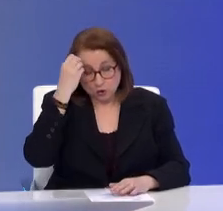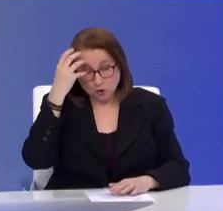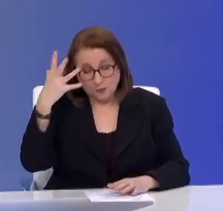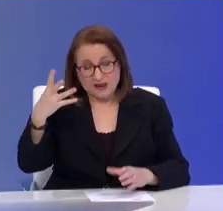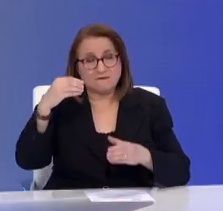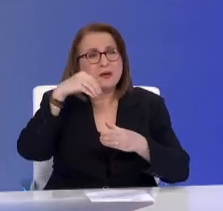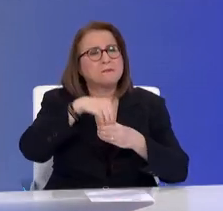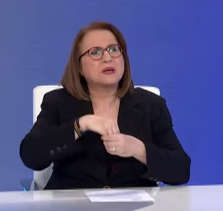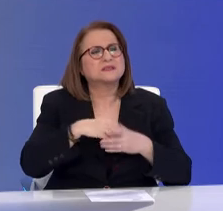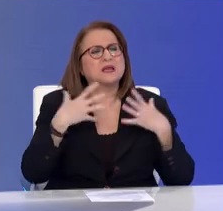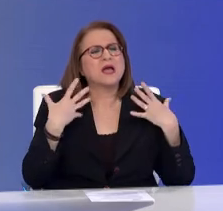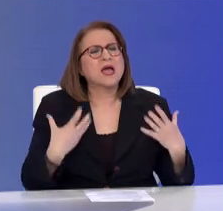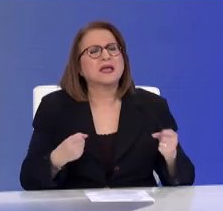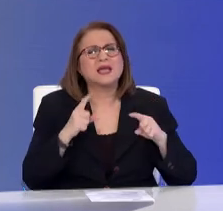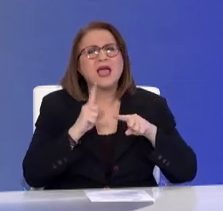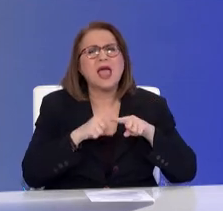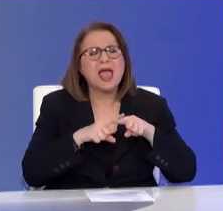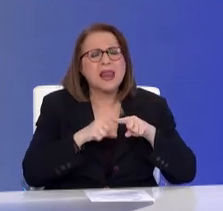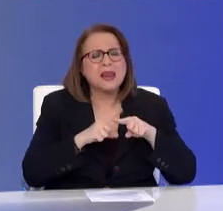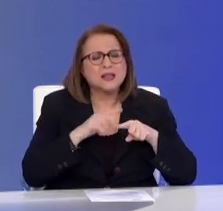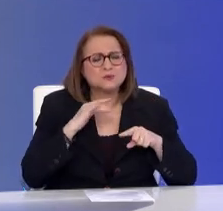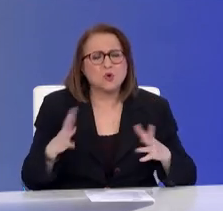όλο αυτό το πνεύμα του ελληνισμού και της